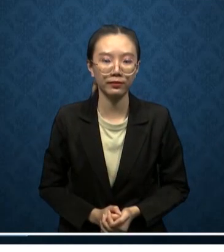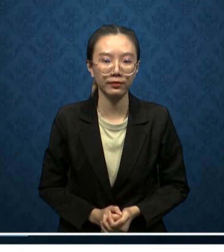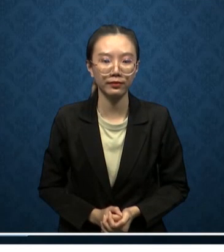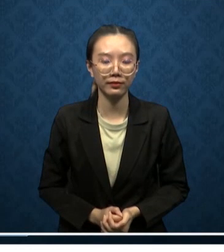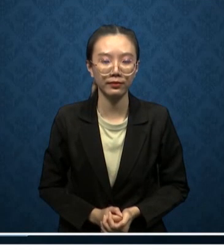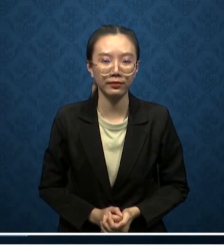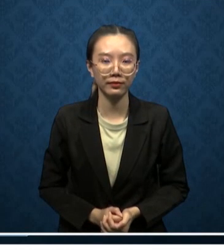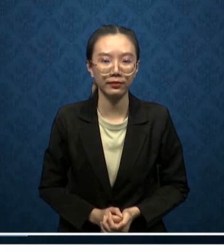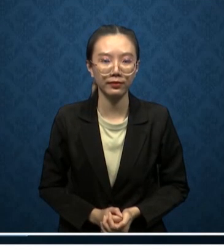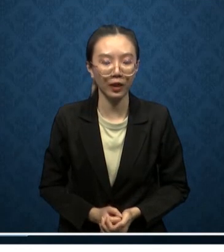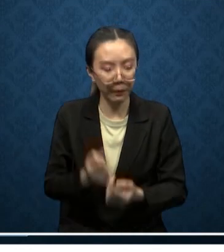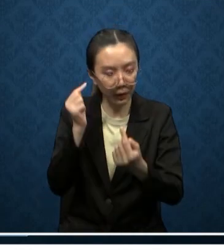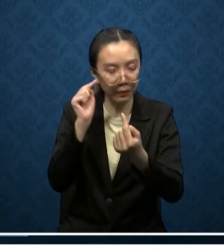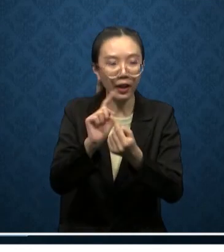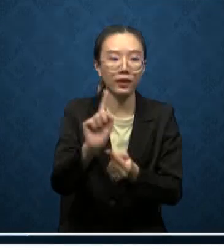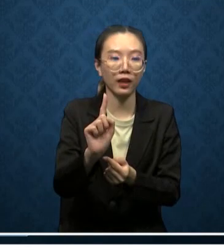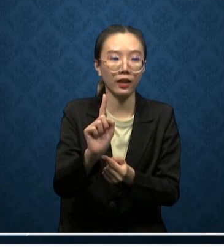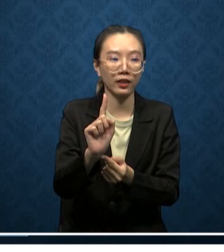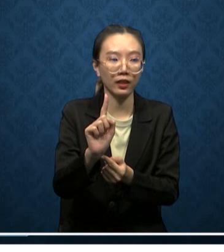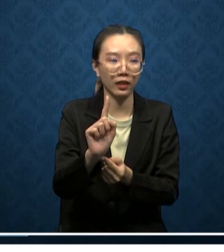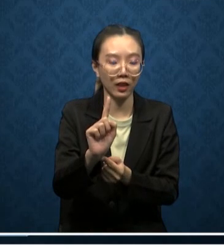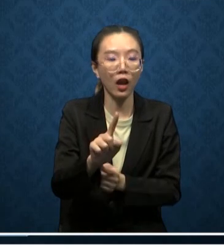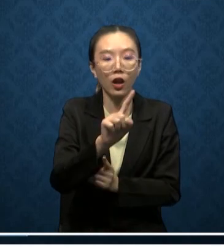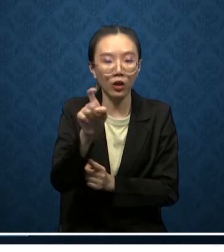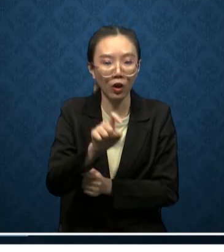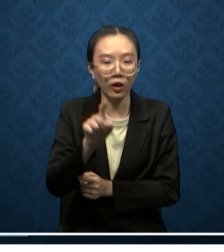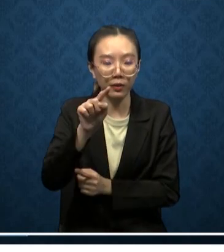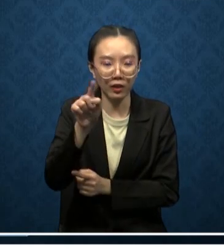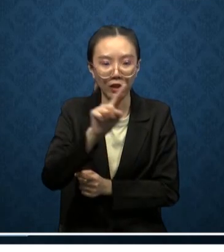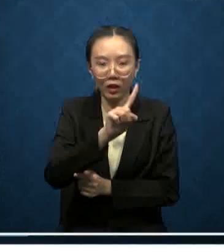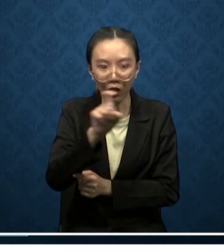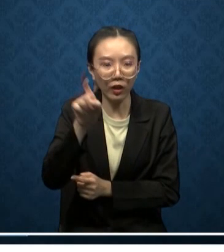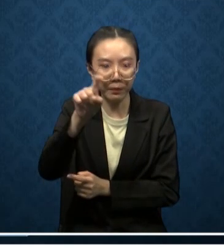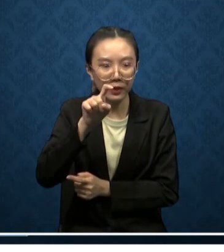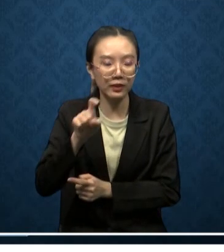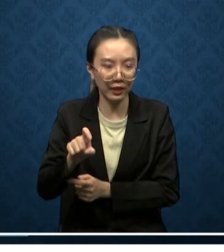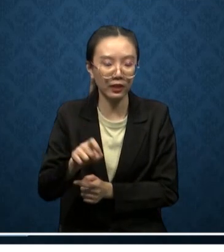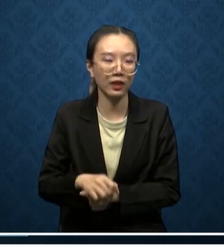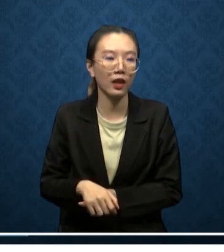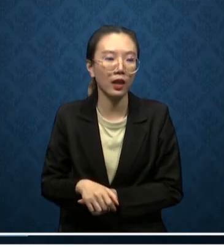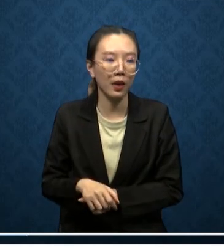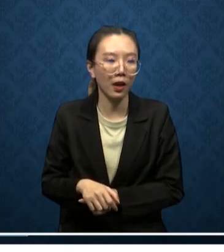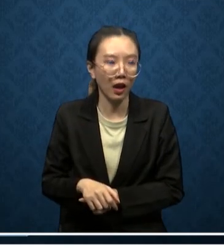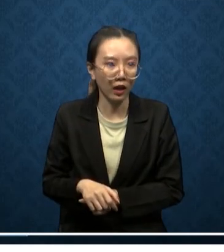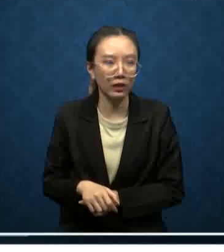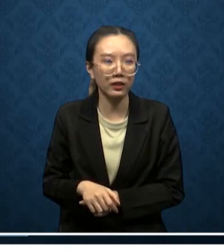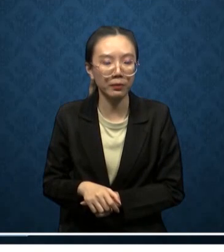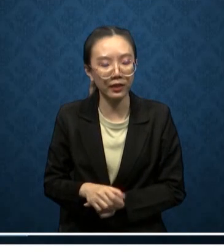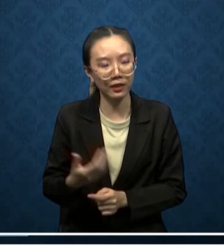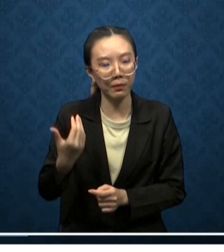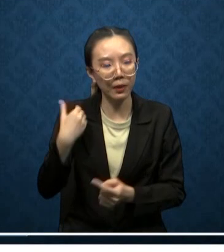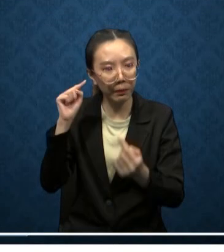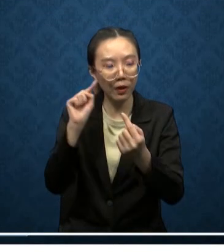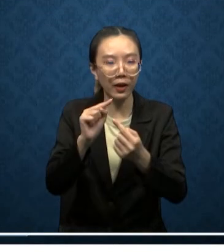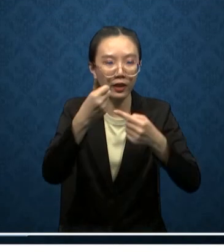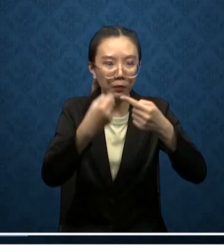ครับเป้าหมายอยู่ที่ระดับร้อยละ 100ของเป้าหมาย 140เป้าหมายของแผนเป็น